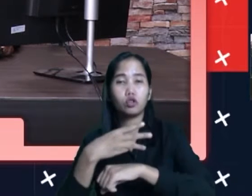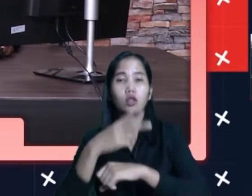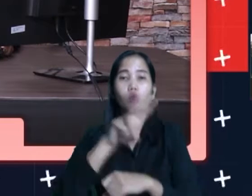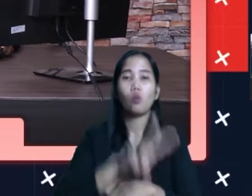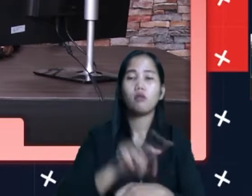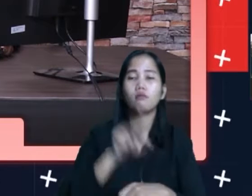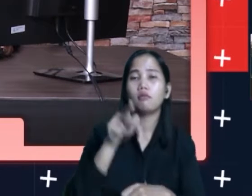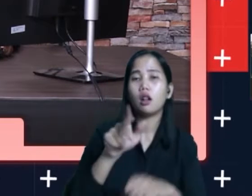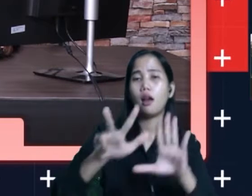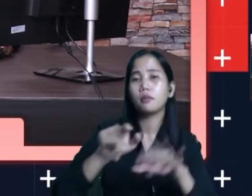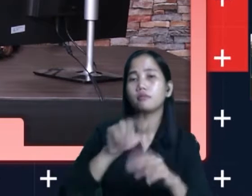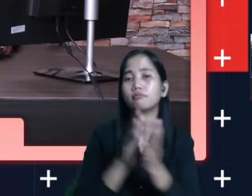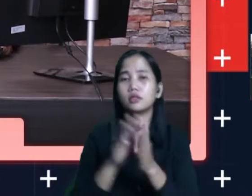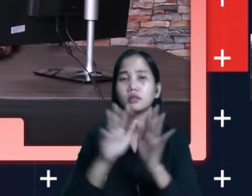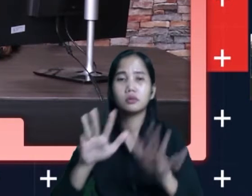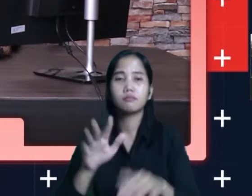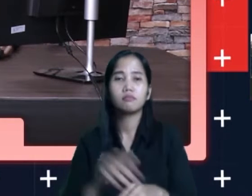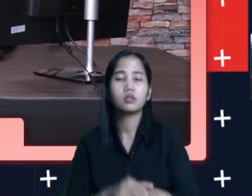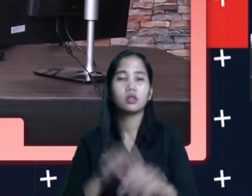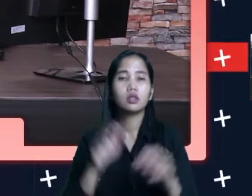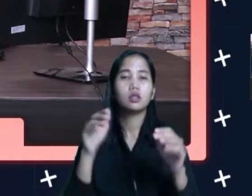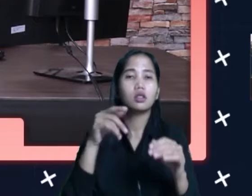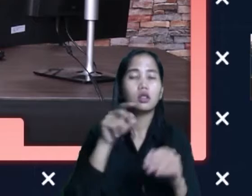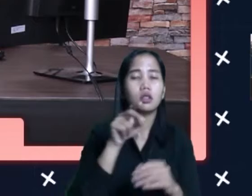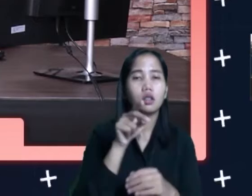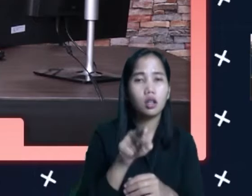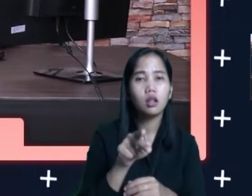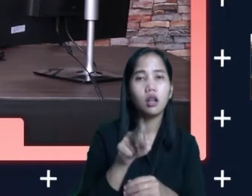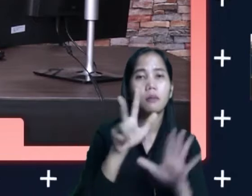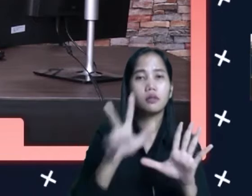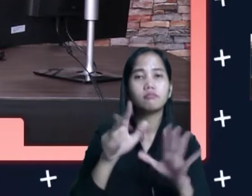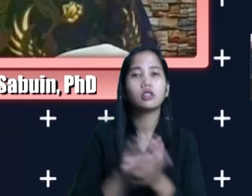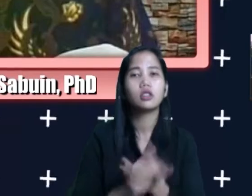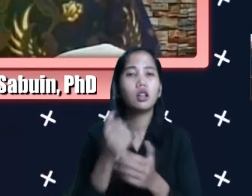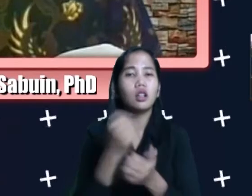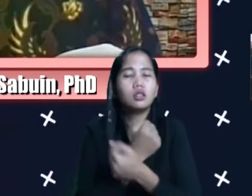Jangan ada orang yang memegahkan diri. Silakan Pak Pendeta.